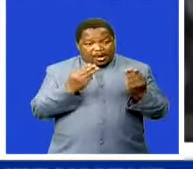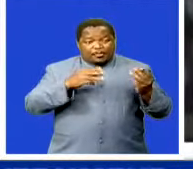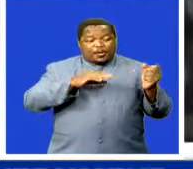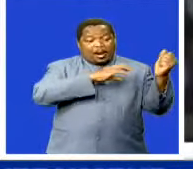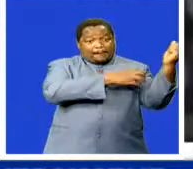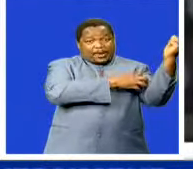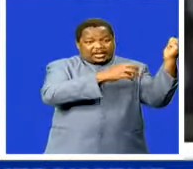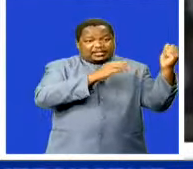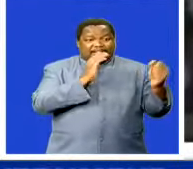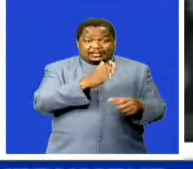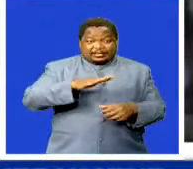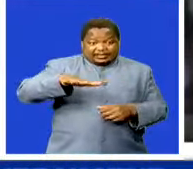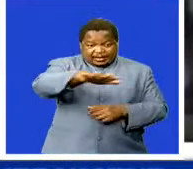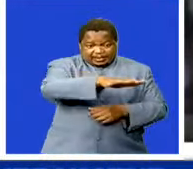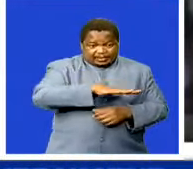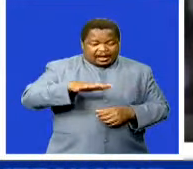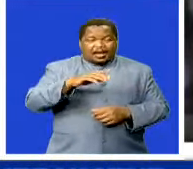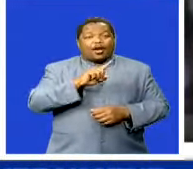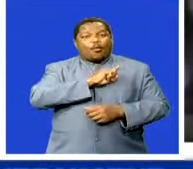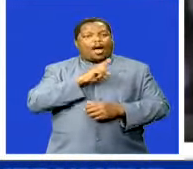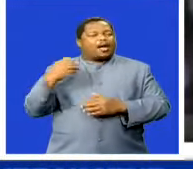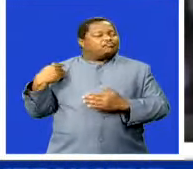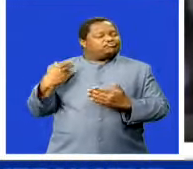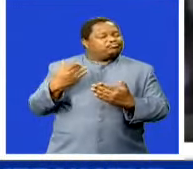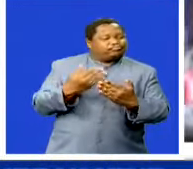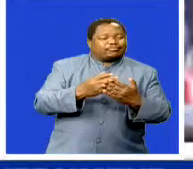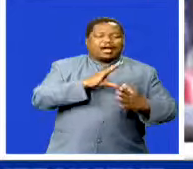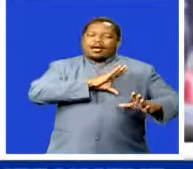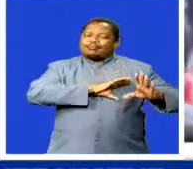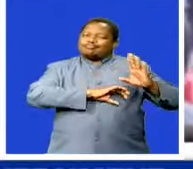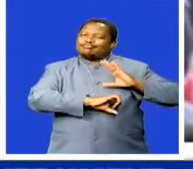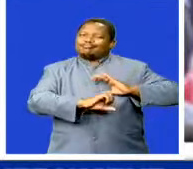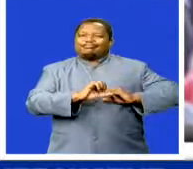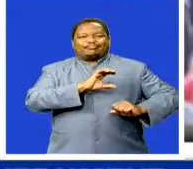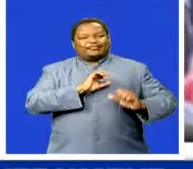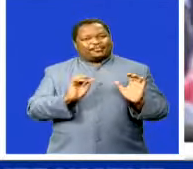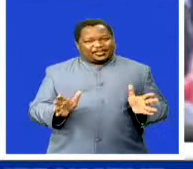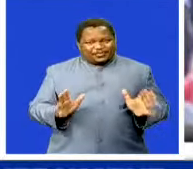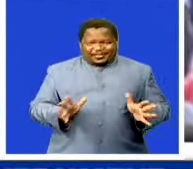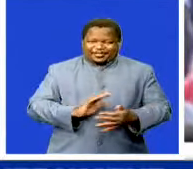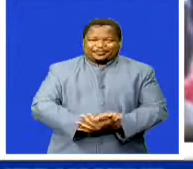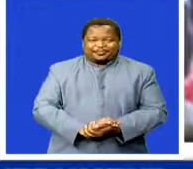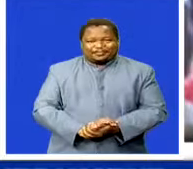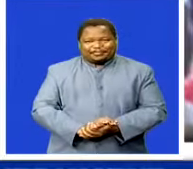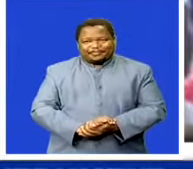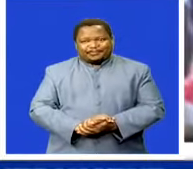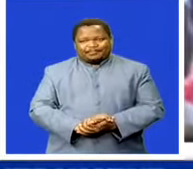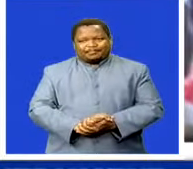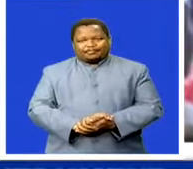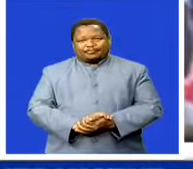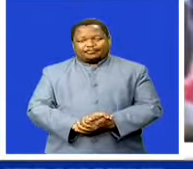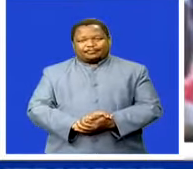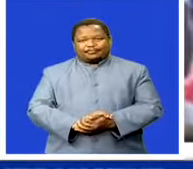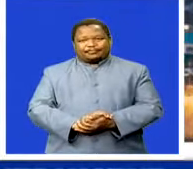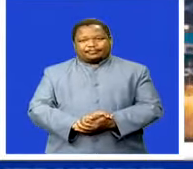kahle lide impilo beyimadima eTindzabeni kubika Thembelihle Magutshwa titfombe ngithemba Shabangu